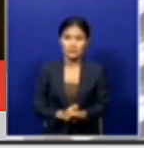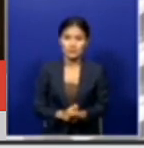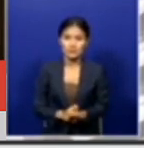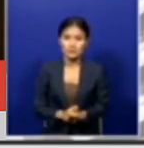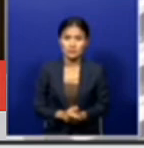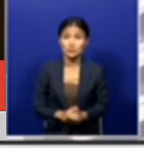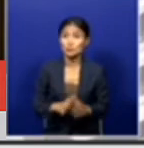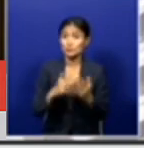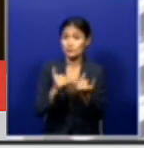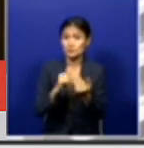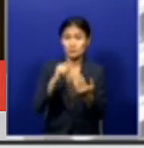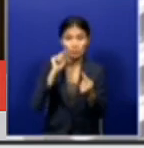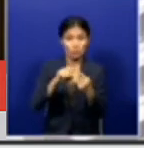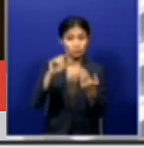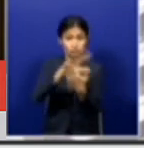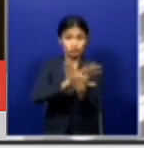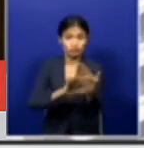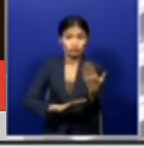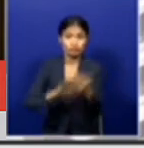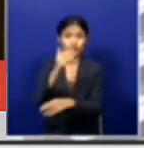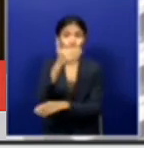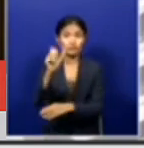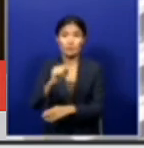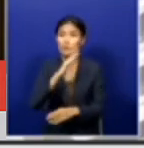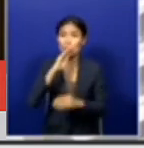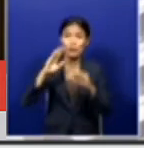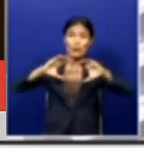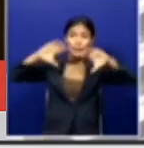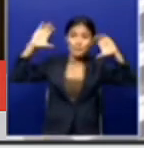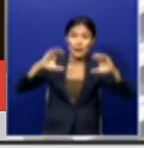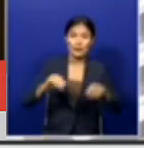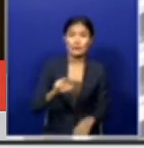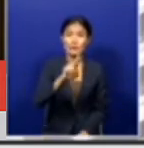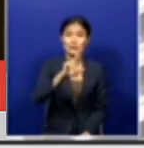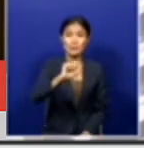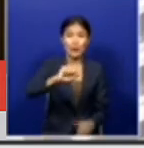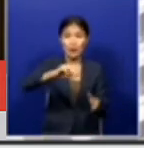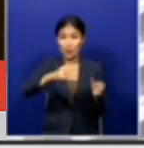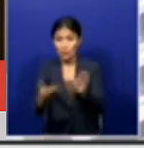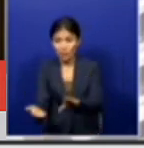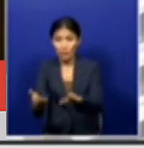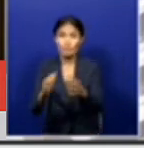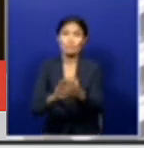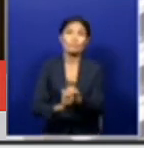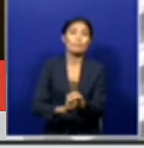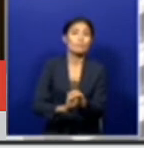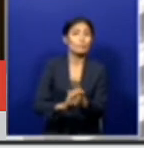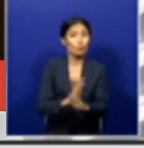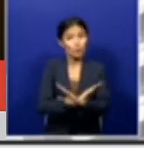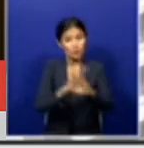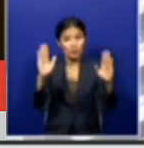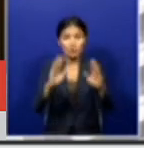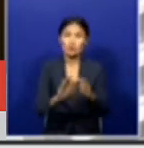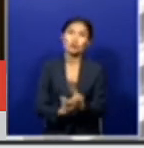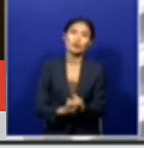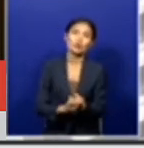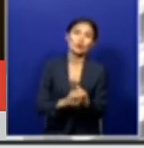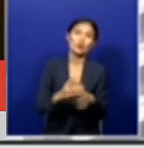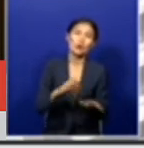ในระดับชาติเมื่อรัฐบาลประกาศยุบสภาหรือครบวาระครม.ก็จะใช้งบประมาณ